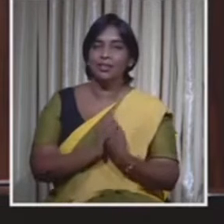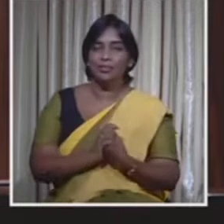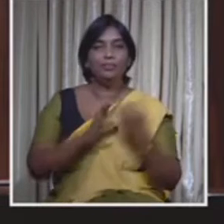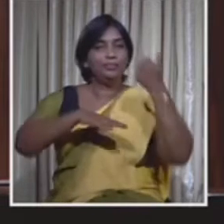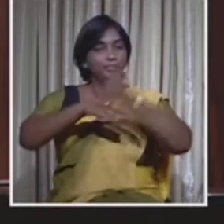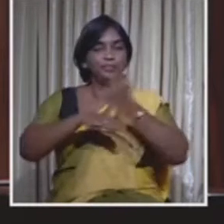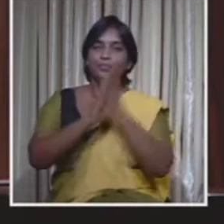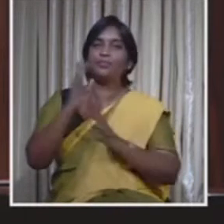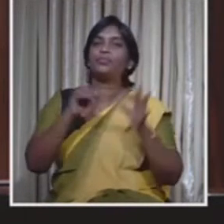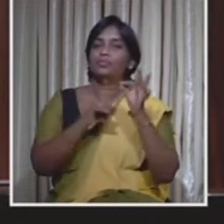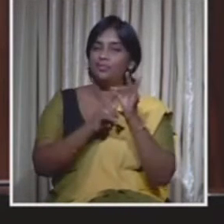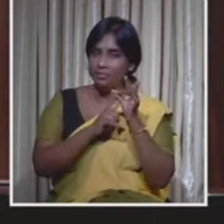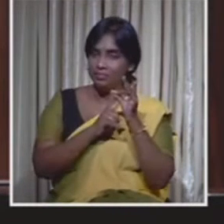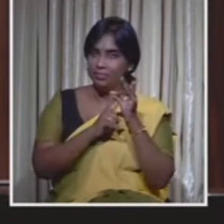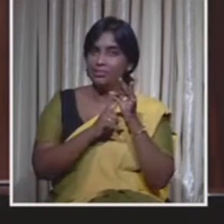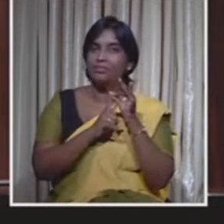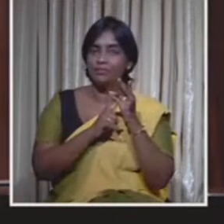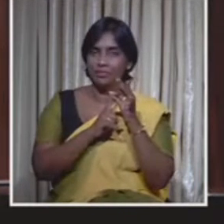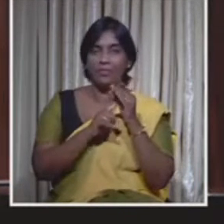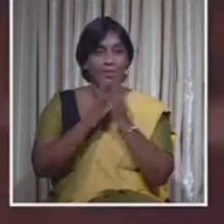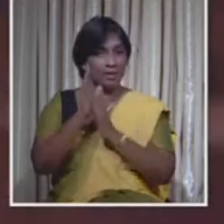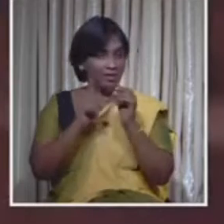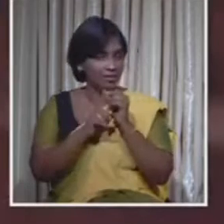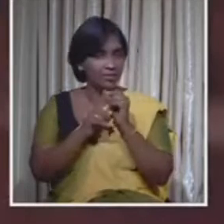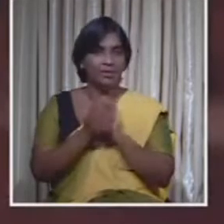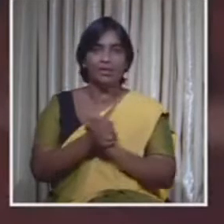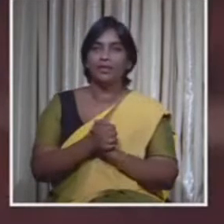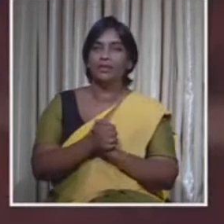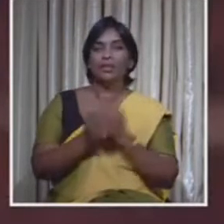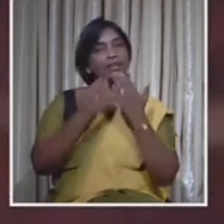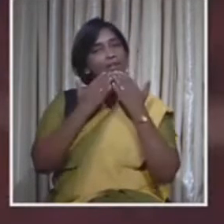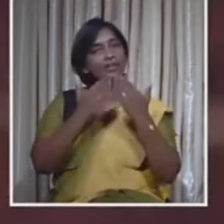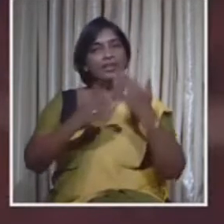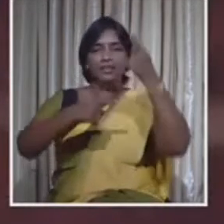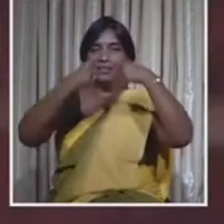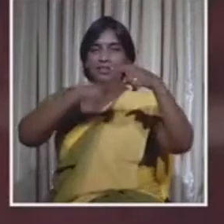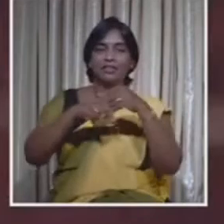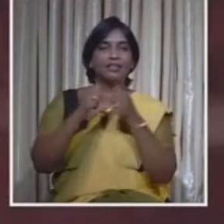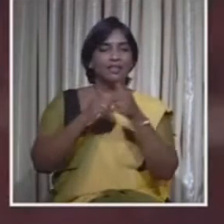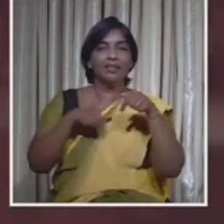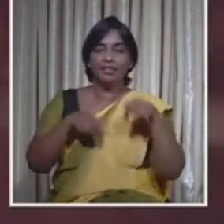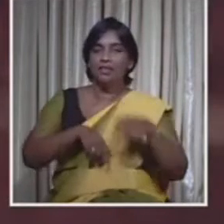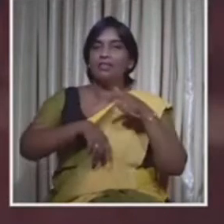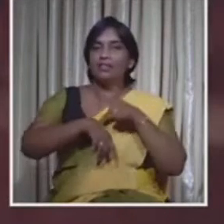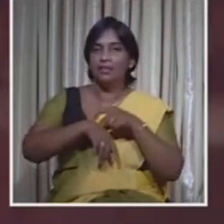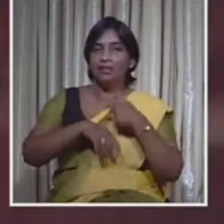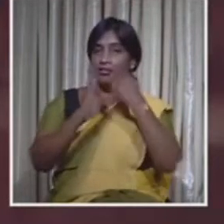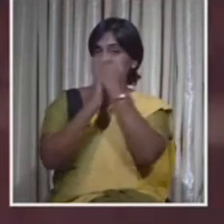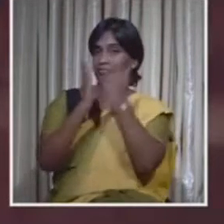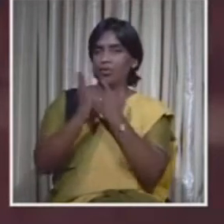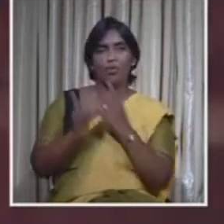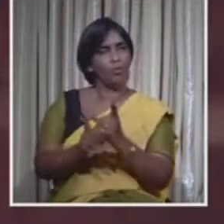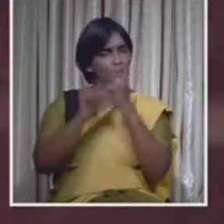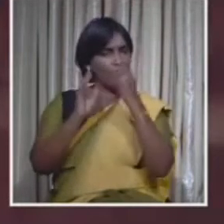මුලසන අරුද මන්ත්‍රීතුමනි අපේ ස්තුතිය මේ වෙලාවේදී මම ෂෙඩියුල් එක අනුගමනය